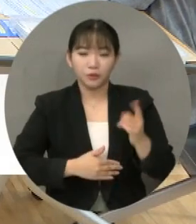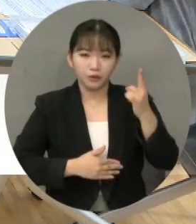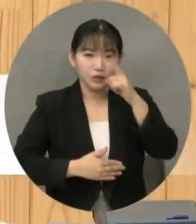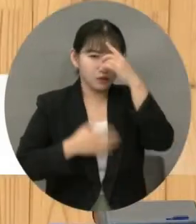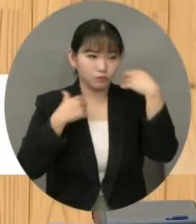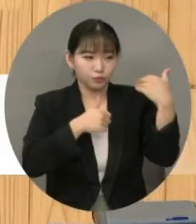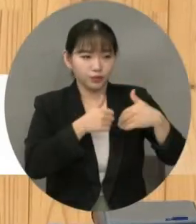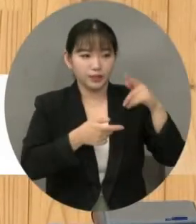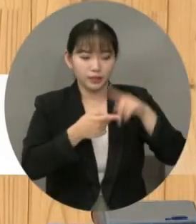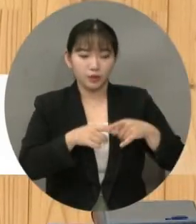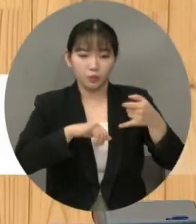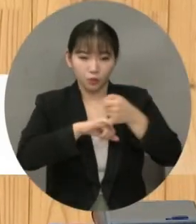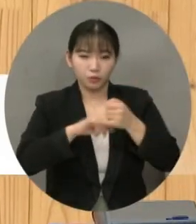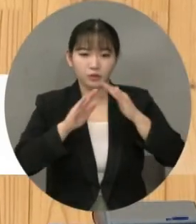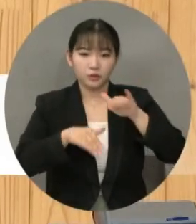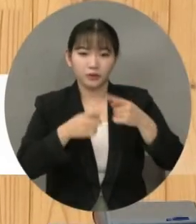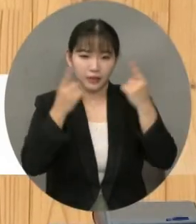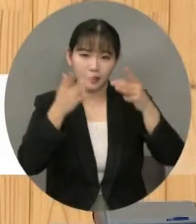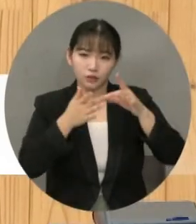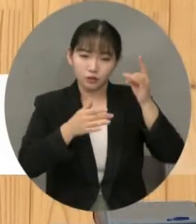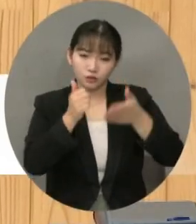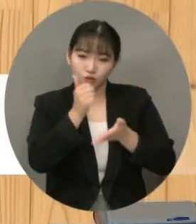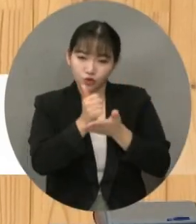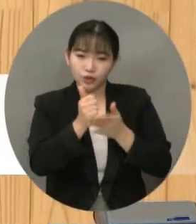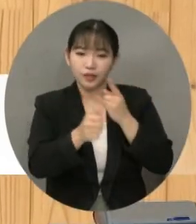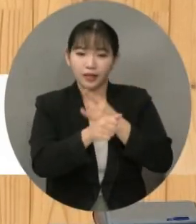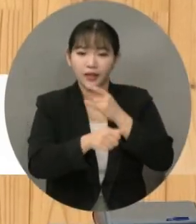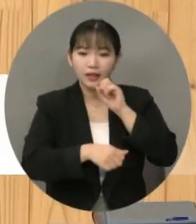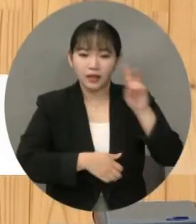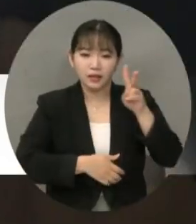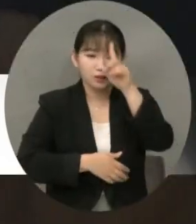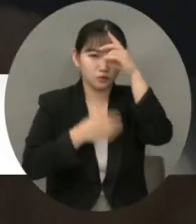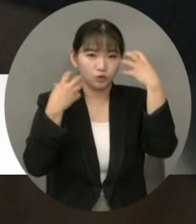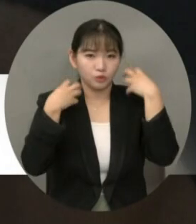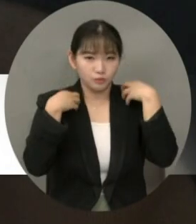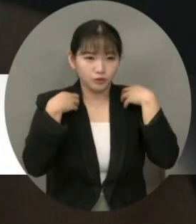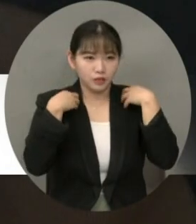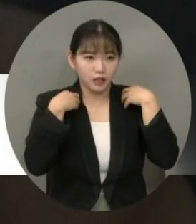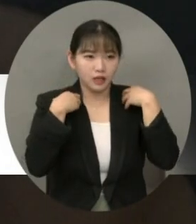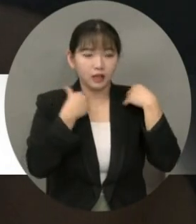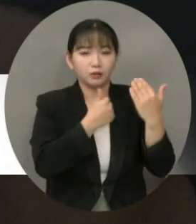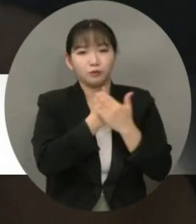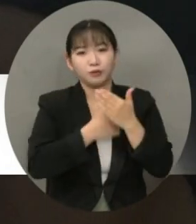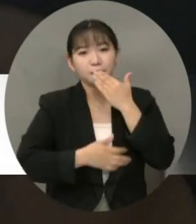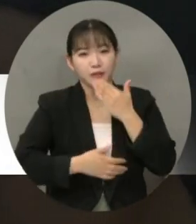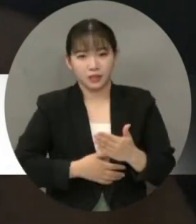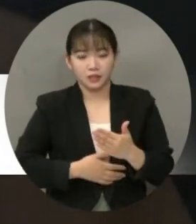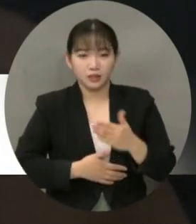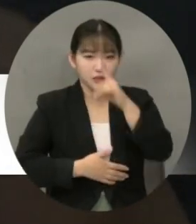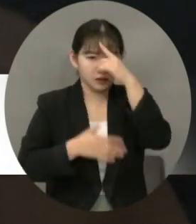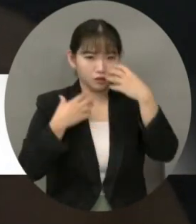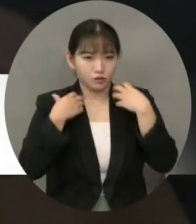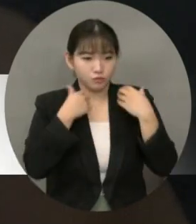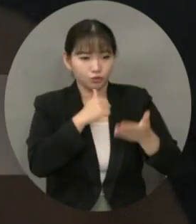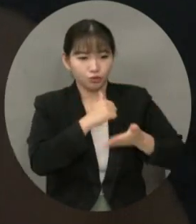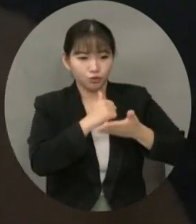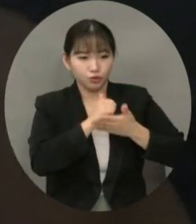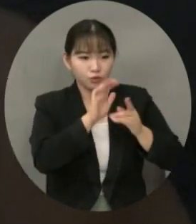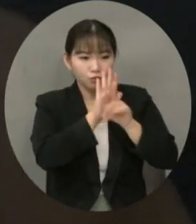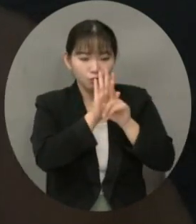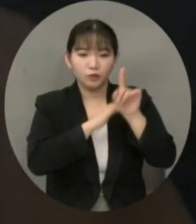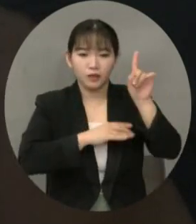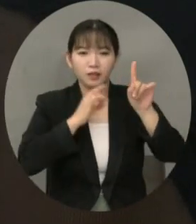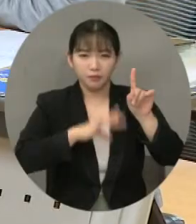요청대로 반드시 전남도가 대학을 추천해야 정부가 의대 신설 절차를 시작할 수 있다며 정부 추천 공무 만에